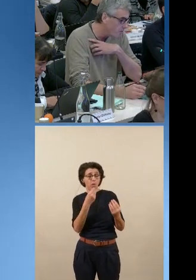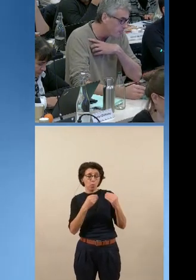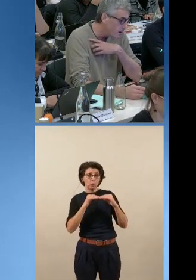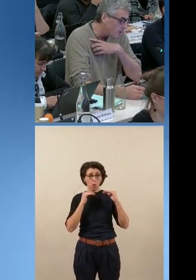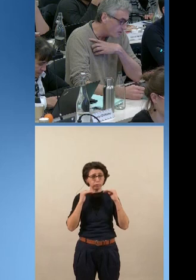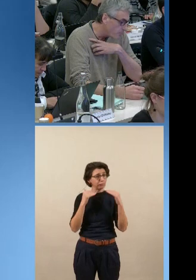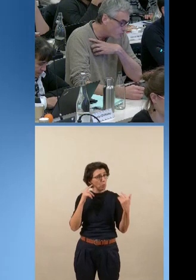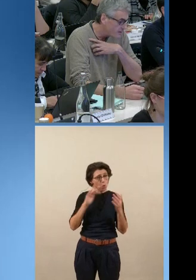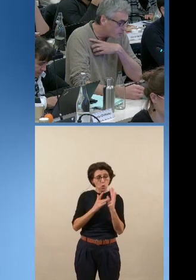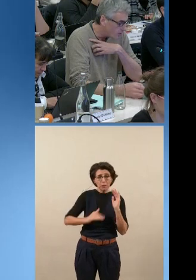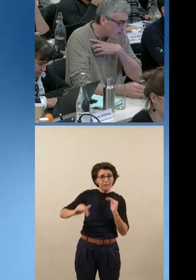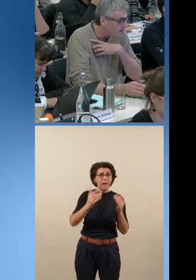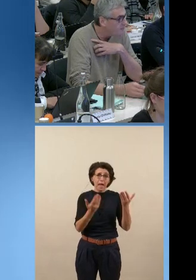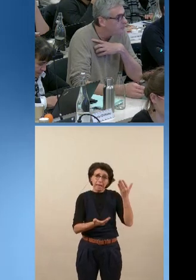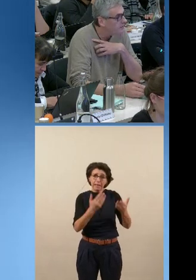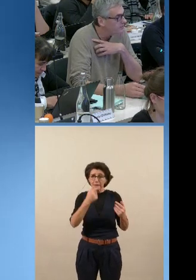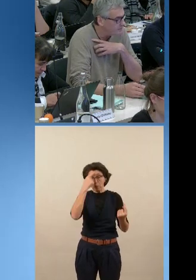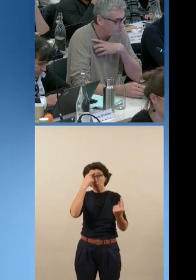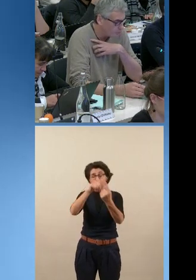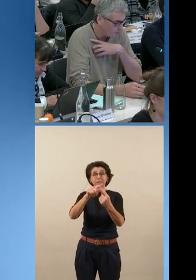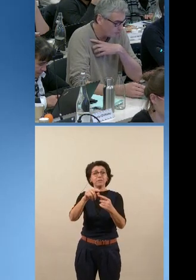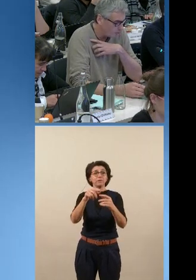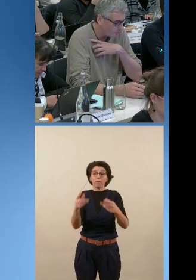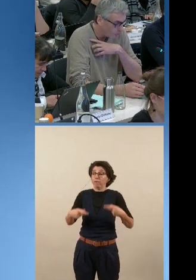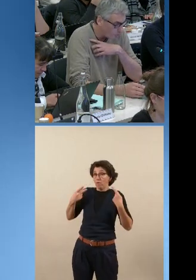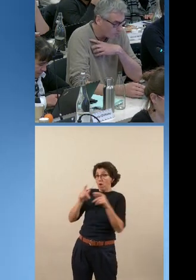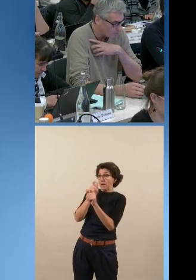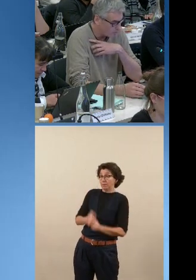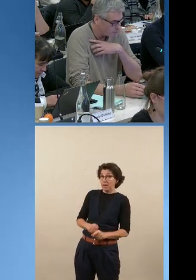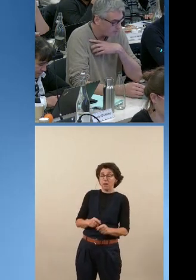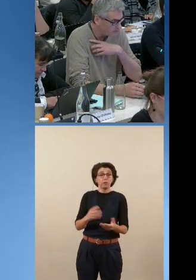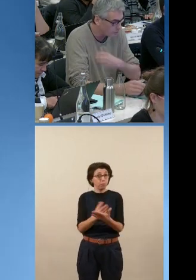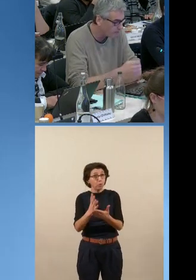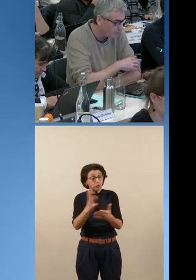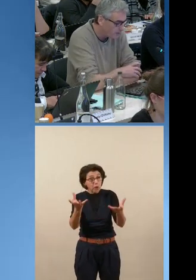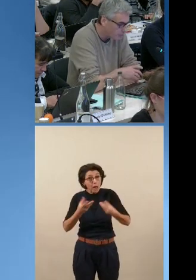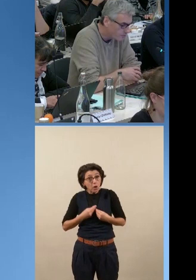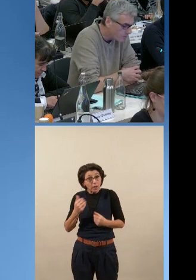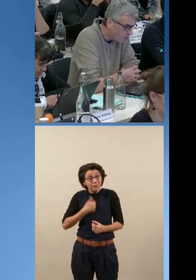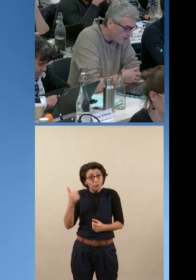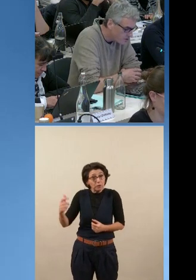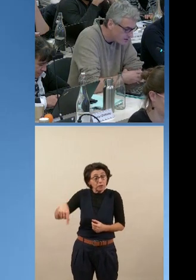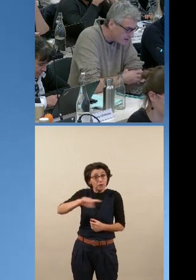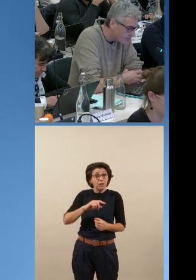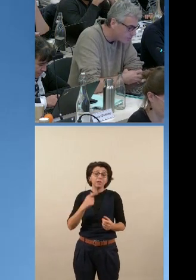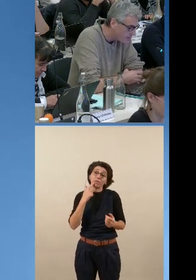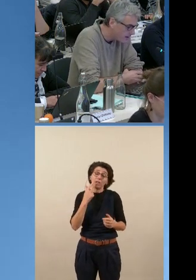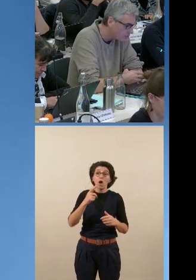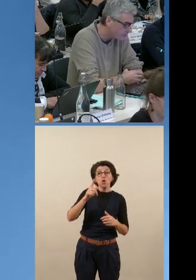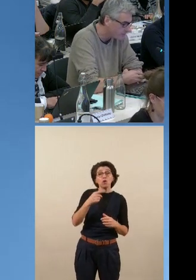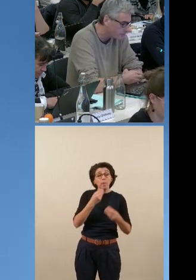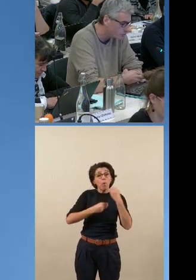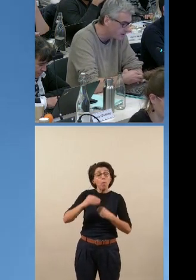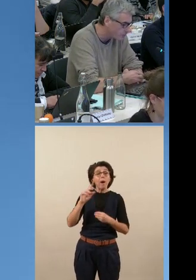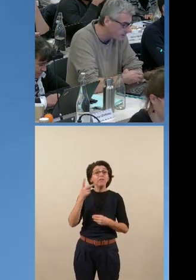vivant des projets d'accueil individualisés sont seront mis en œuvre un deuxième repas végétarien hebdomadaire